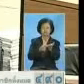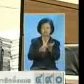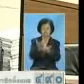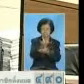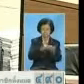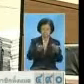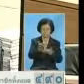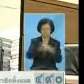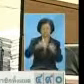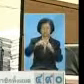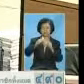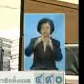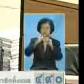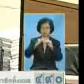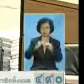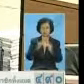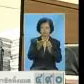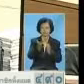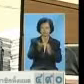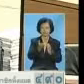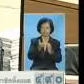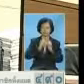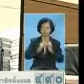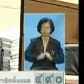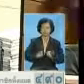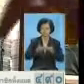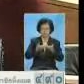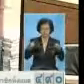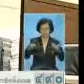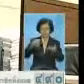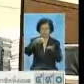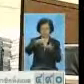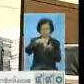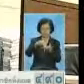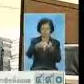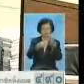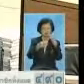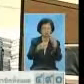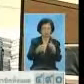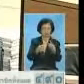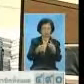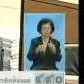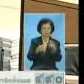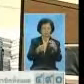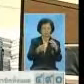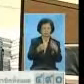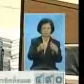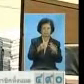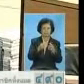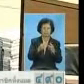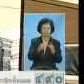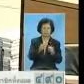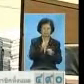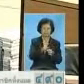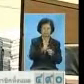ห่งนี้นะครับผมเองขออนุญาตที่จะแยกพูดออกไปเป็นสองส่วนนะครับคือยติด่วนที่ท่านน